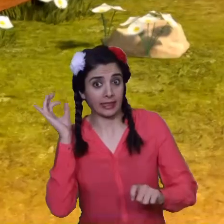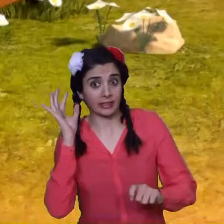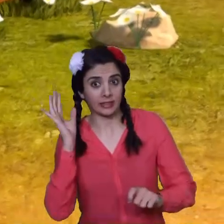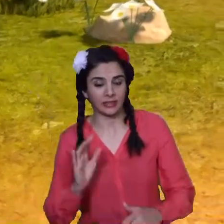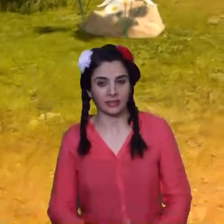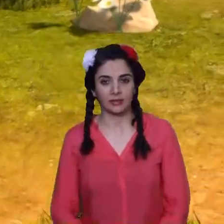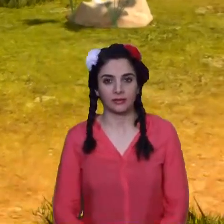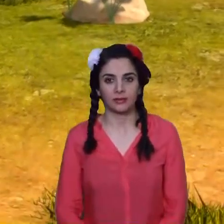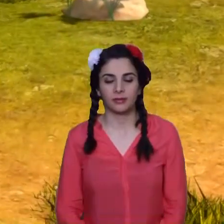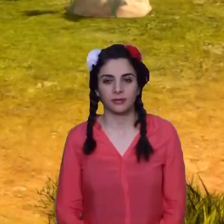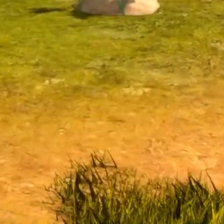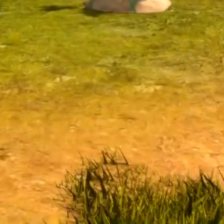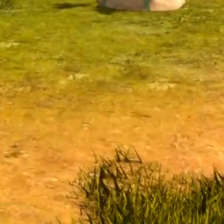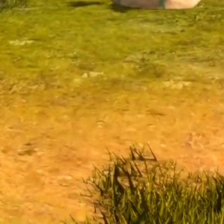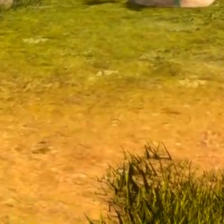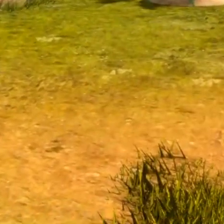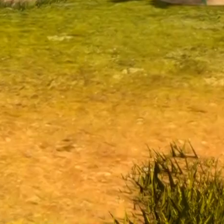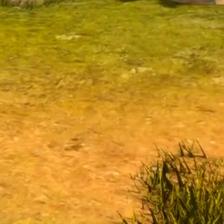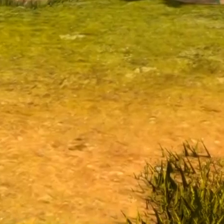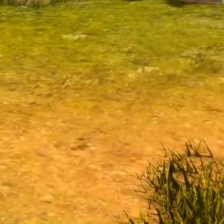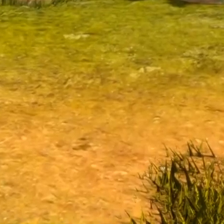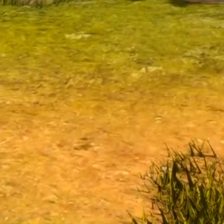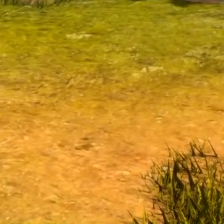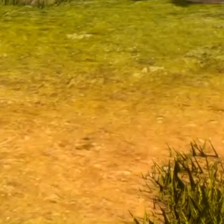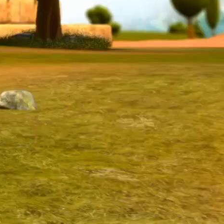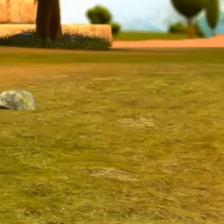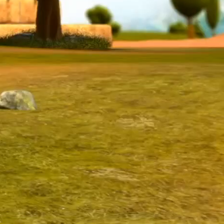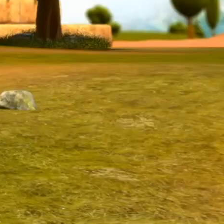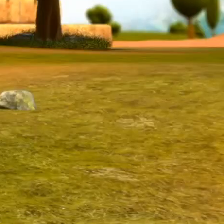gözü yaklaşmakta olan horoza takıldı. Horoz şaşkın.